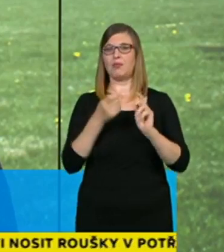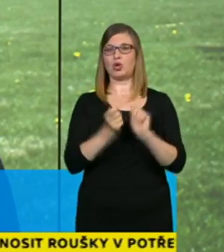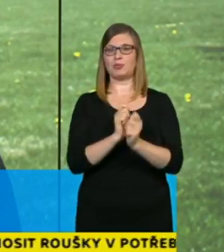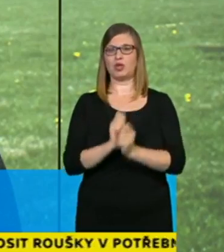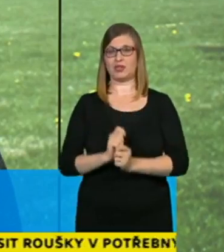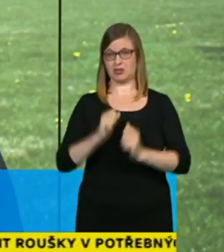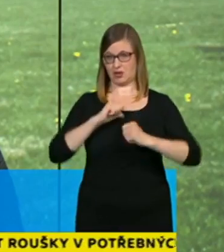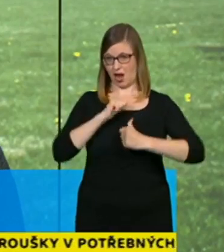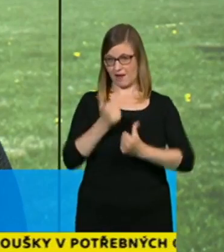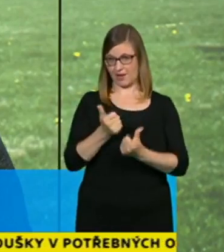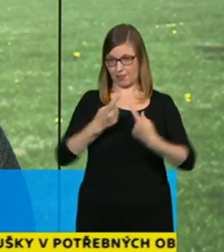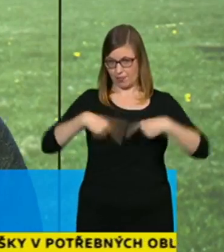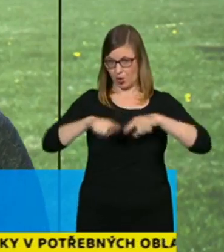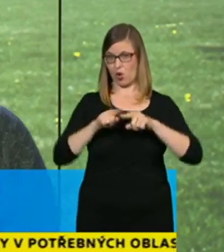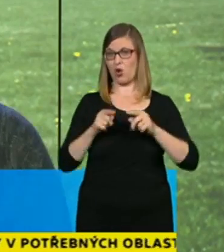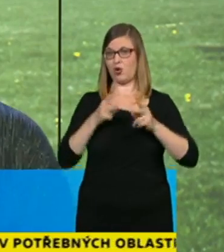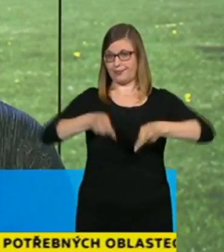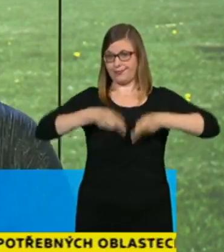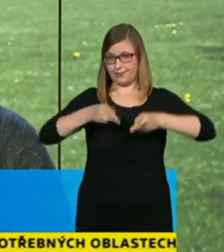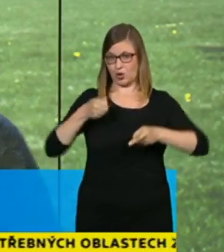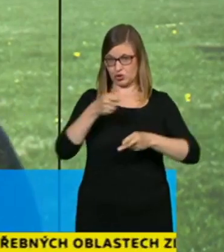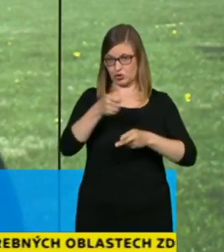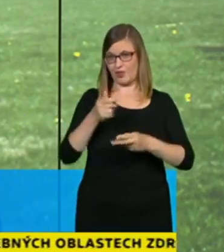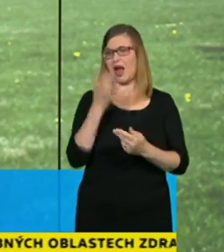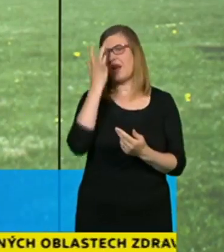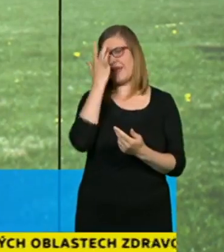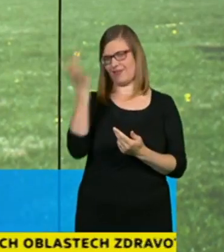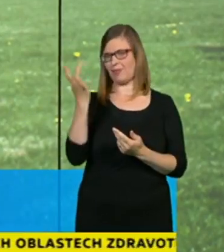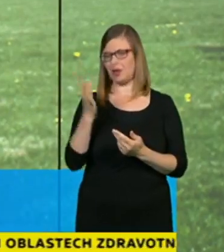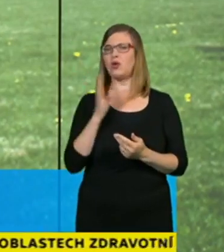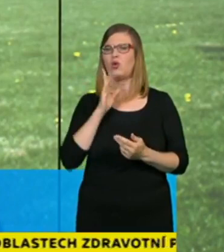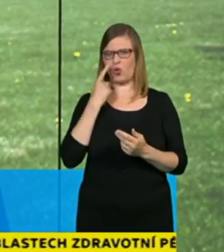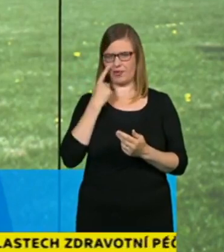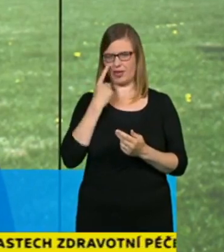dnes tedy bohužel nedořešili. Děkuji. ČTK.